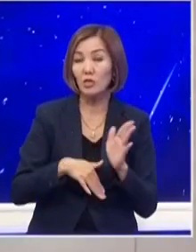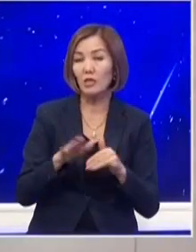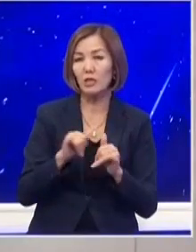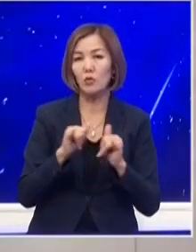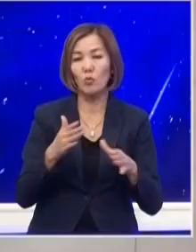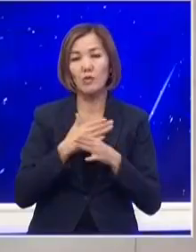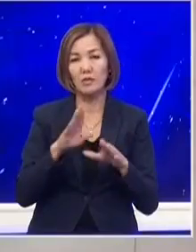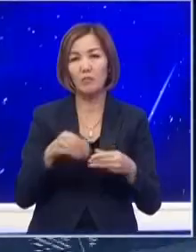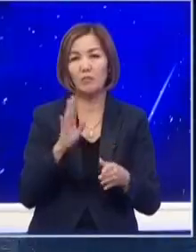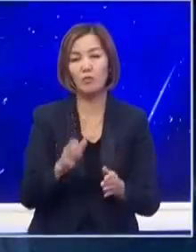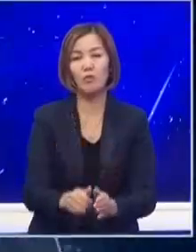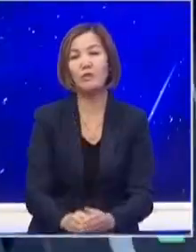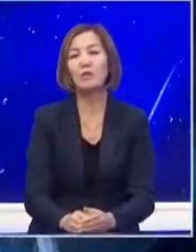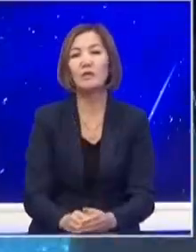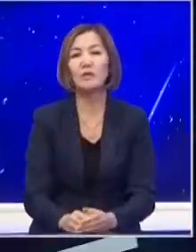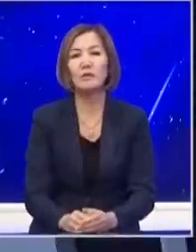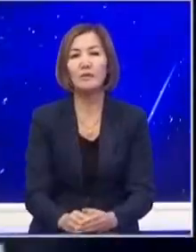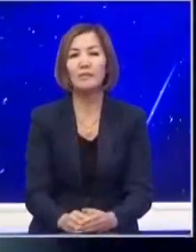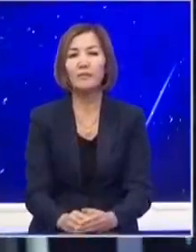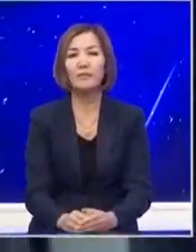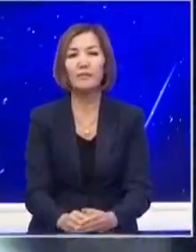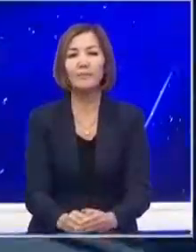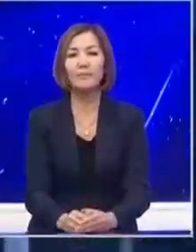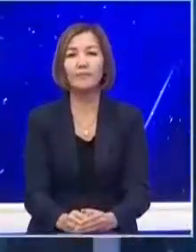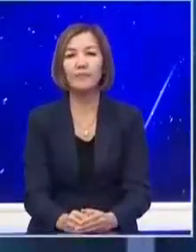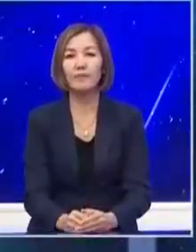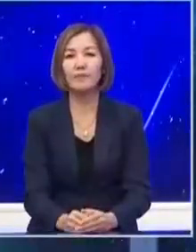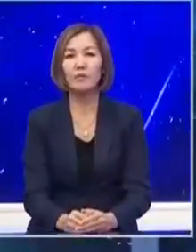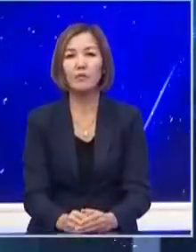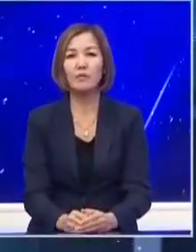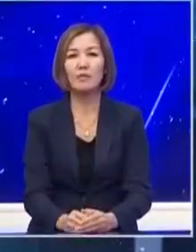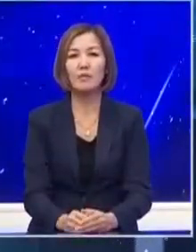жақсартуына оң әсер етеді. Ернұр Медет, Надир Хамзин, Жетісу арнасы, Талдықорған.